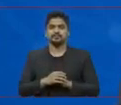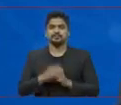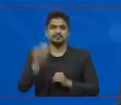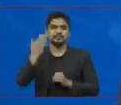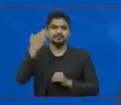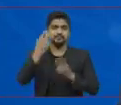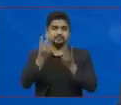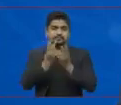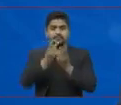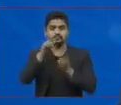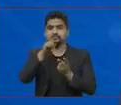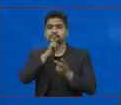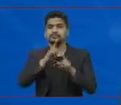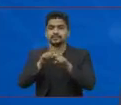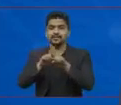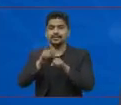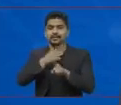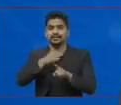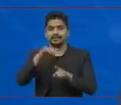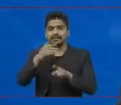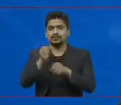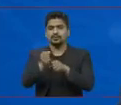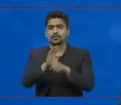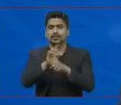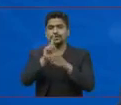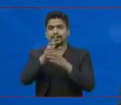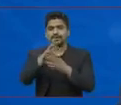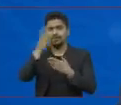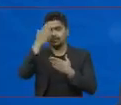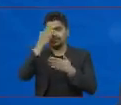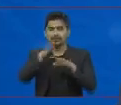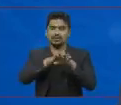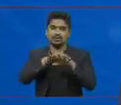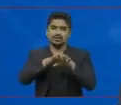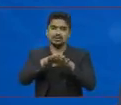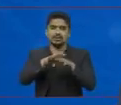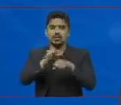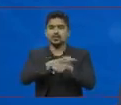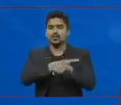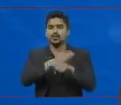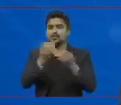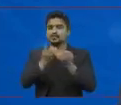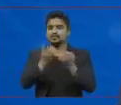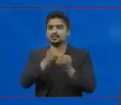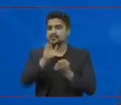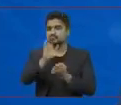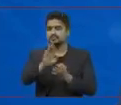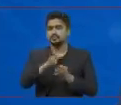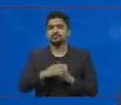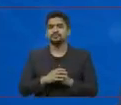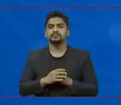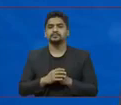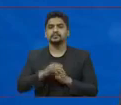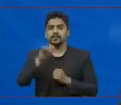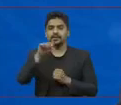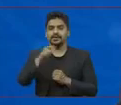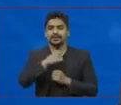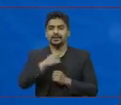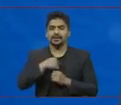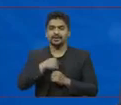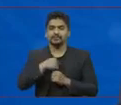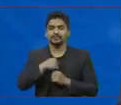विगत जस्तै यस वर्ष पनि हामीलाई कोभिड-19 रोगले धेरै असर गरेको छ। अहिले